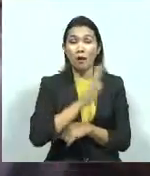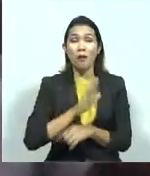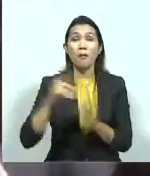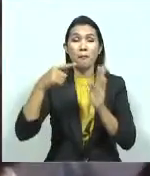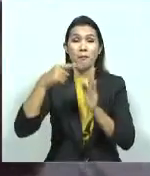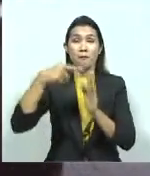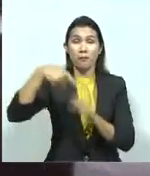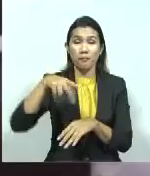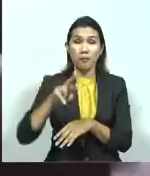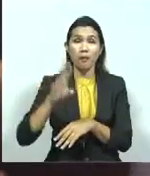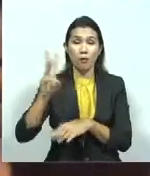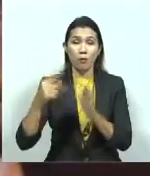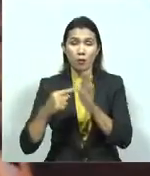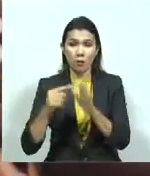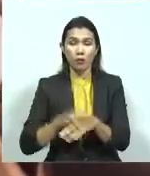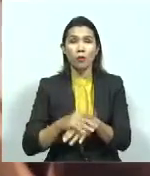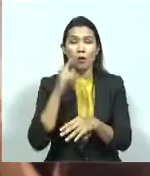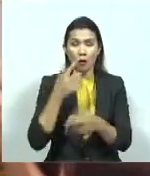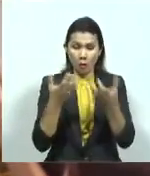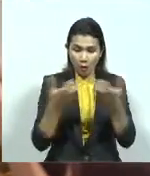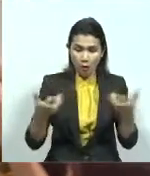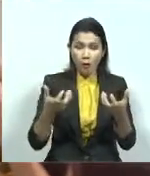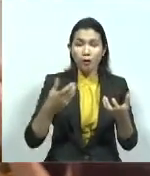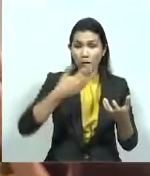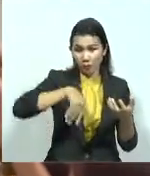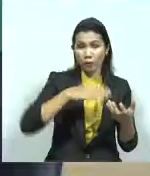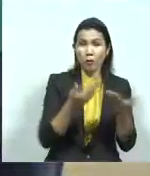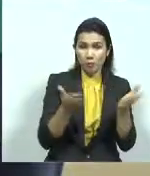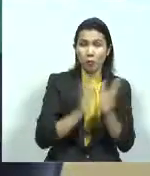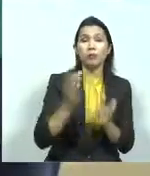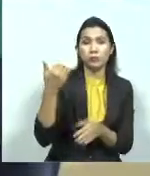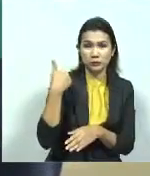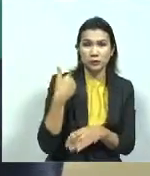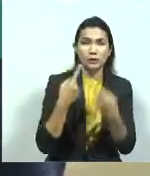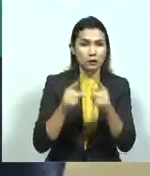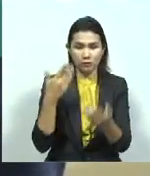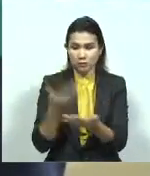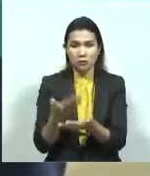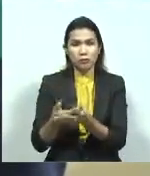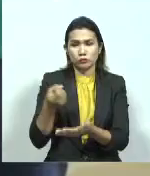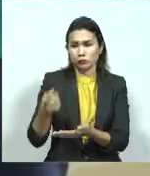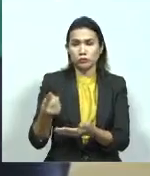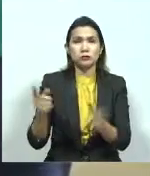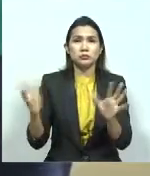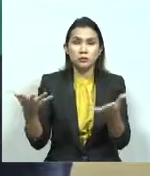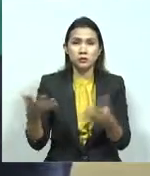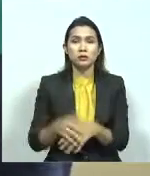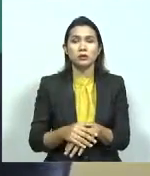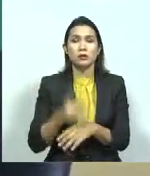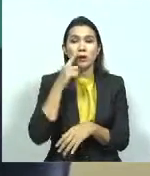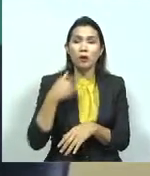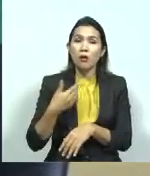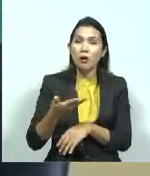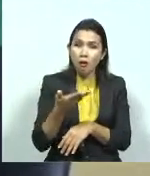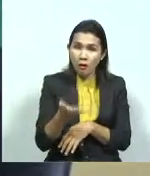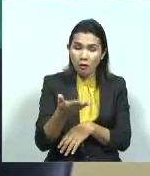ออกมาระบุว่าครอบครัวมีทรัพย์สินพร้อมเยียวยาให้กับผู้เสียหายแต่ไม่มีเงินสดที่จะชดใช้ให้พร้อมเรียกร้อง